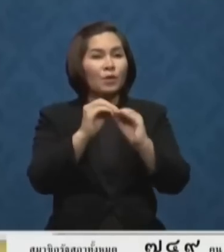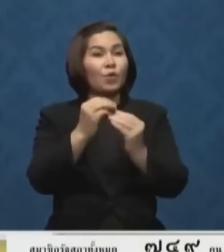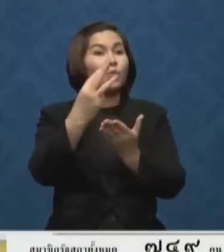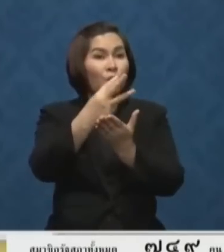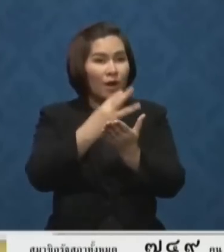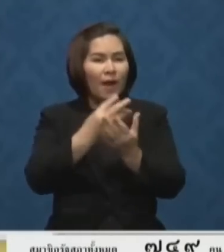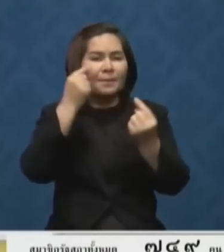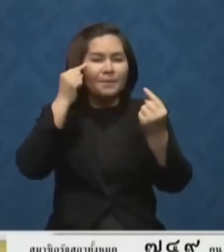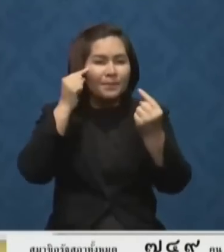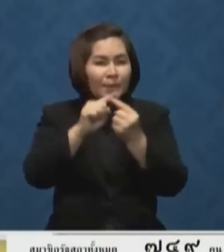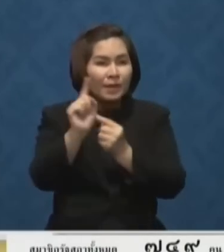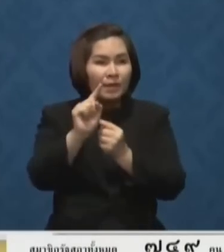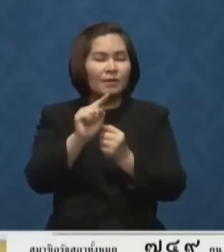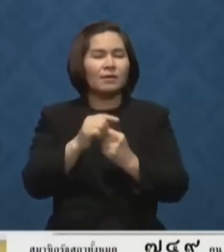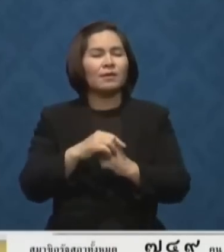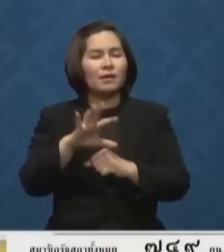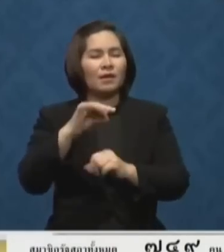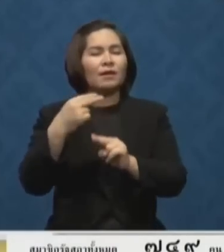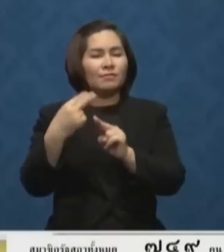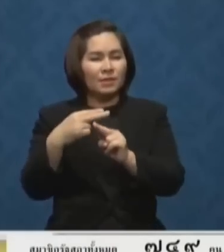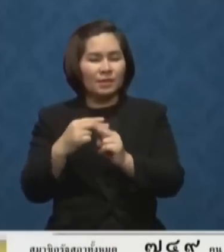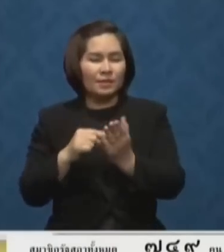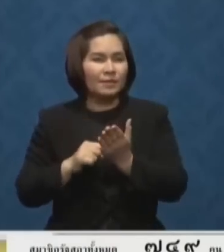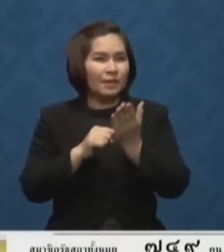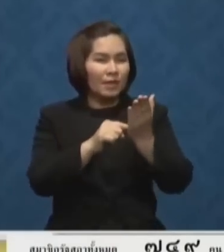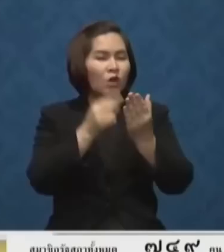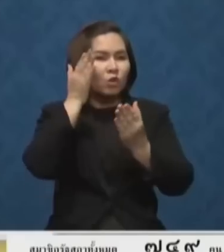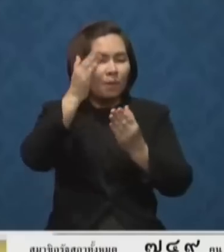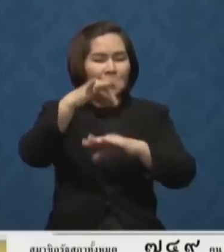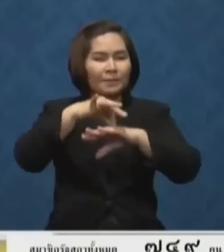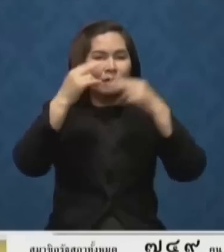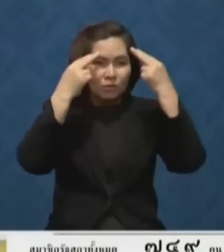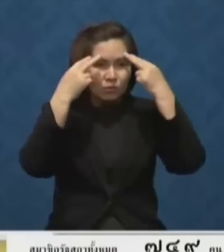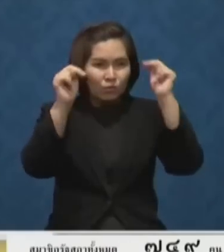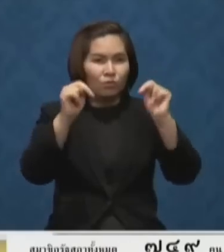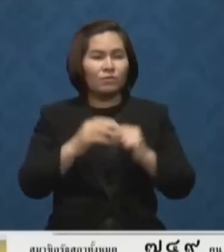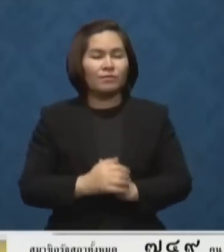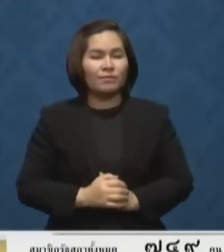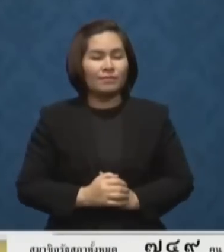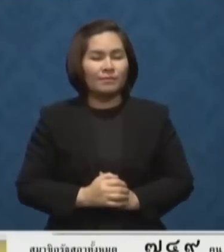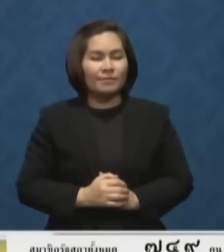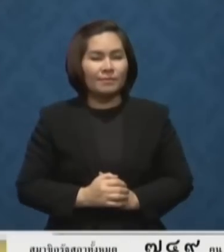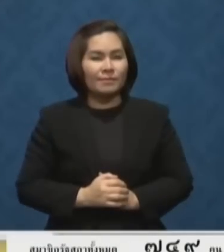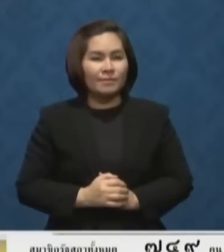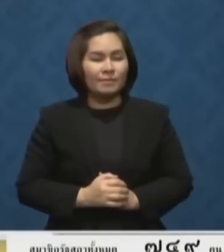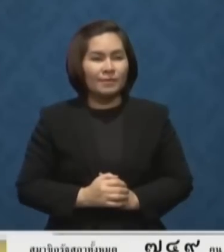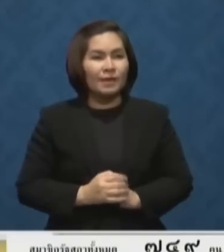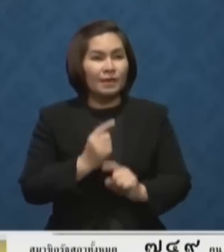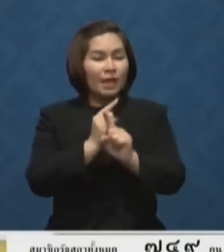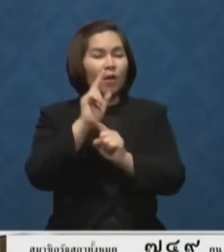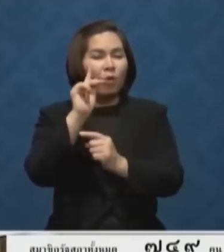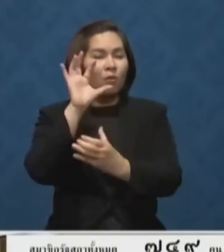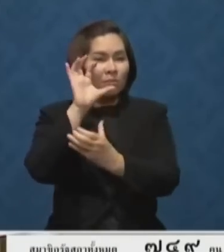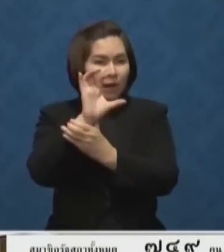ในการที่จะต้องเลือกผู้ทจะไปเป็ในยกรธมนตรีซึ่งทประทานนะครัตามขอวครับข้อที่ 5